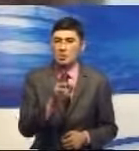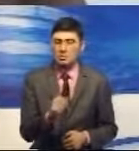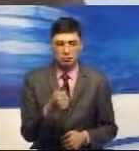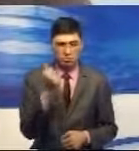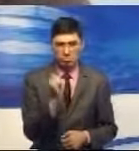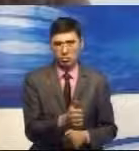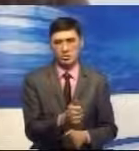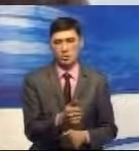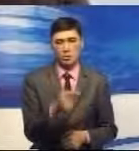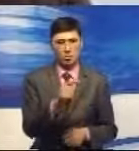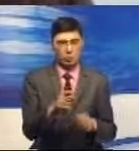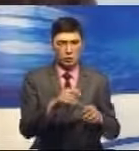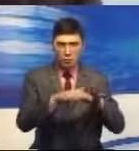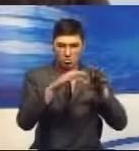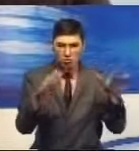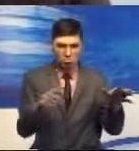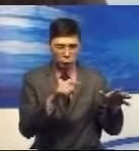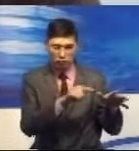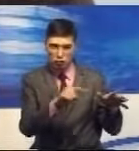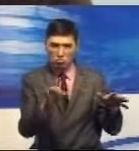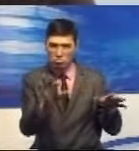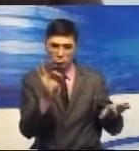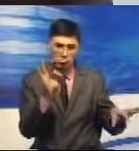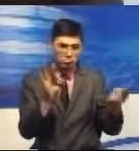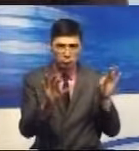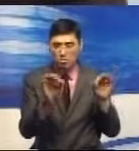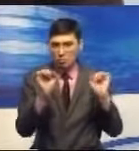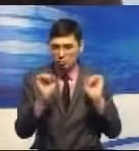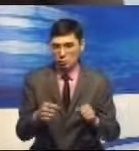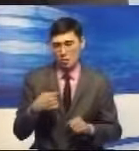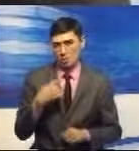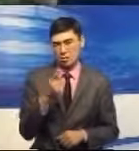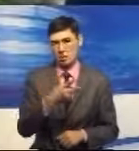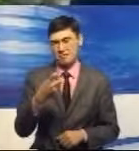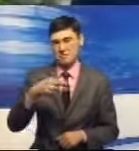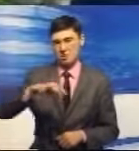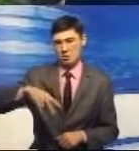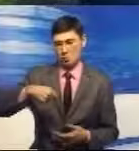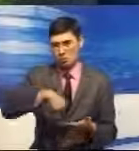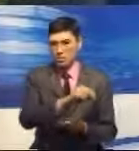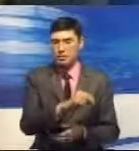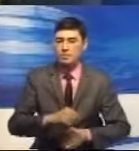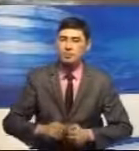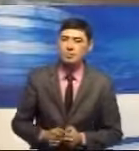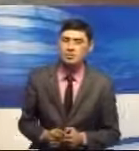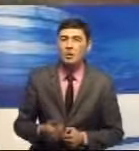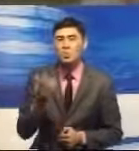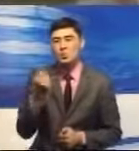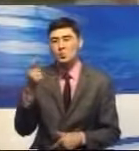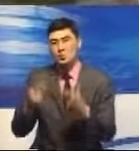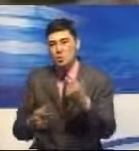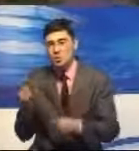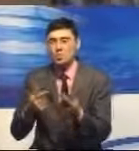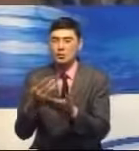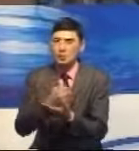Жәрмеңке болғаны жақсы, ет мол, таңдау да көп. Етті 1200 теңгеден алдық. Жәрмеңкеде сондай-ақ сүт пен май, құрт